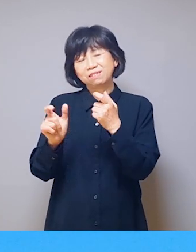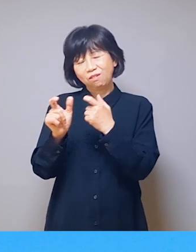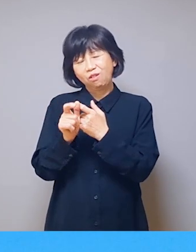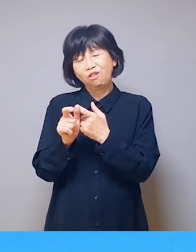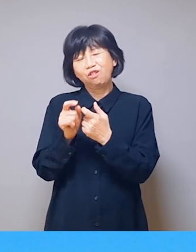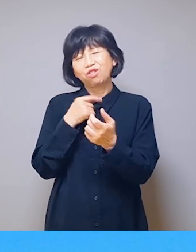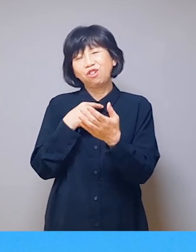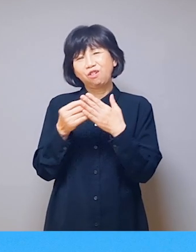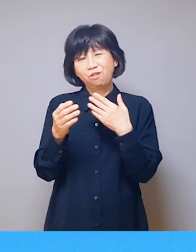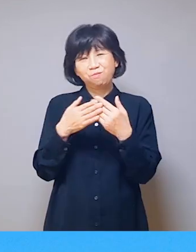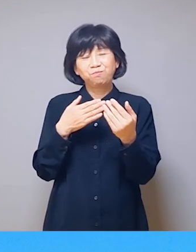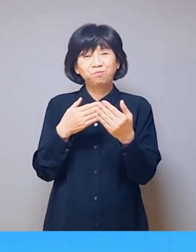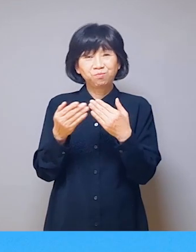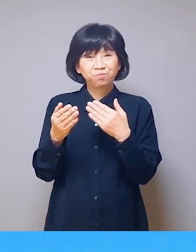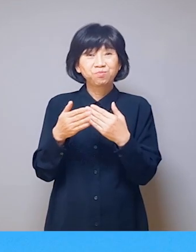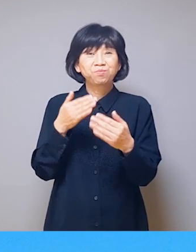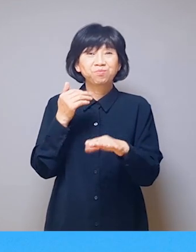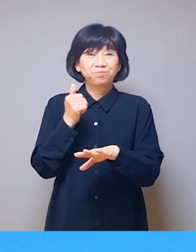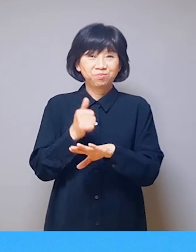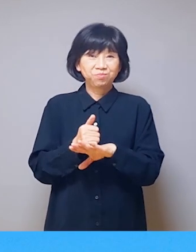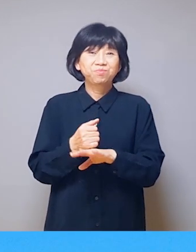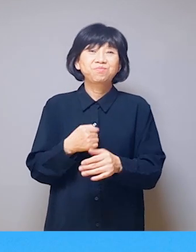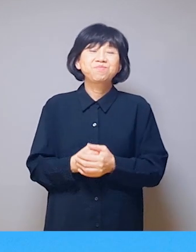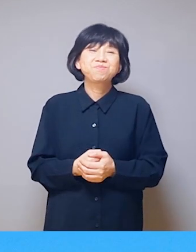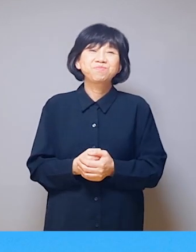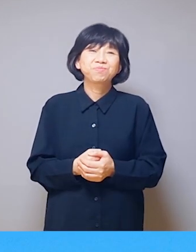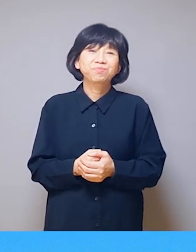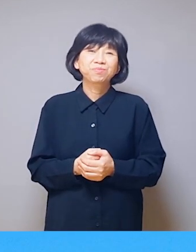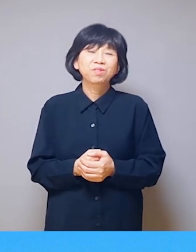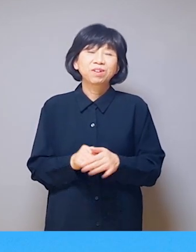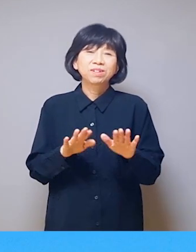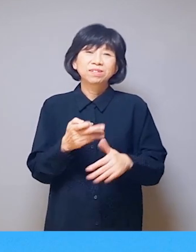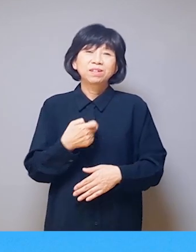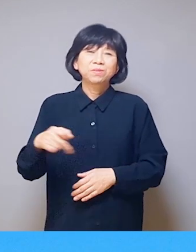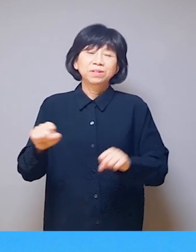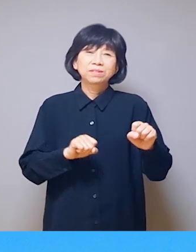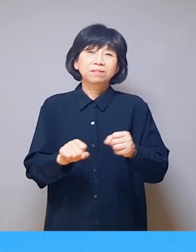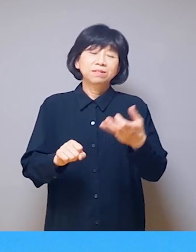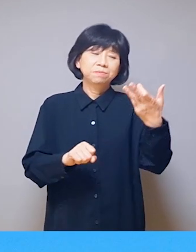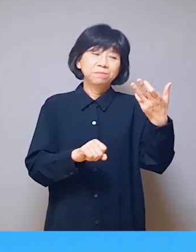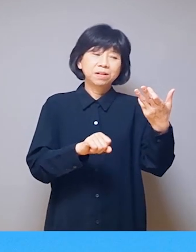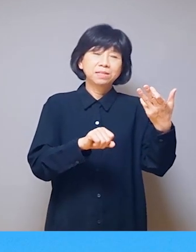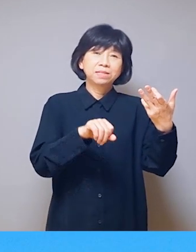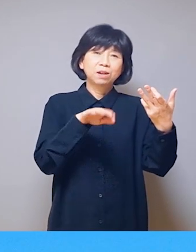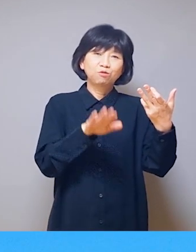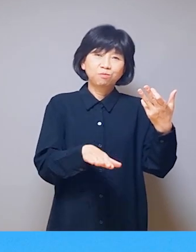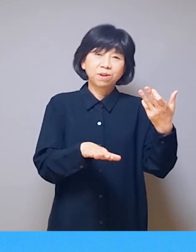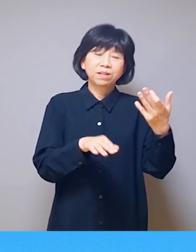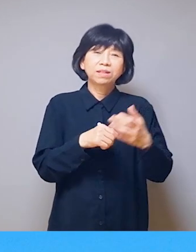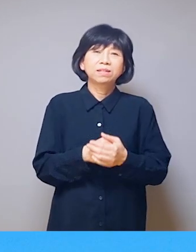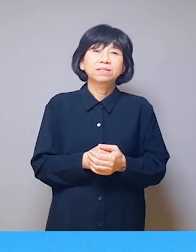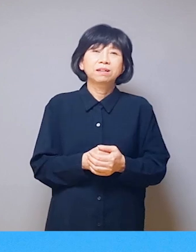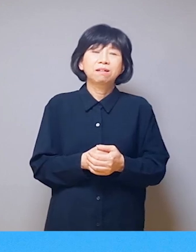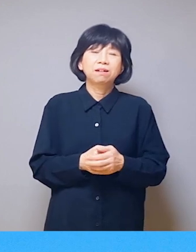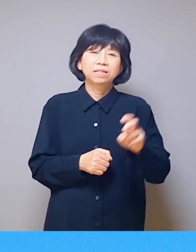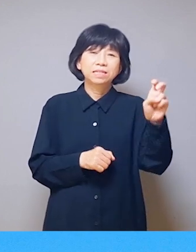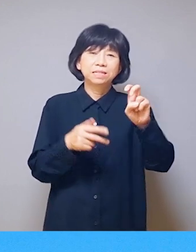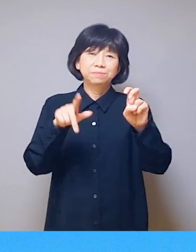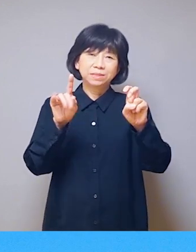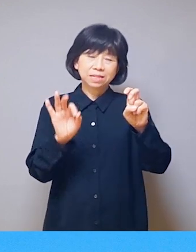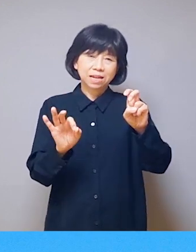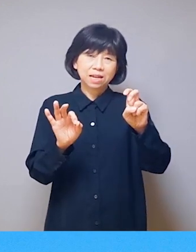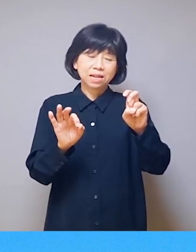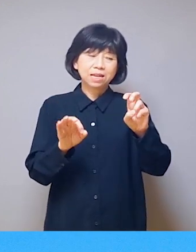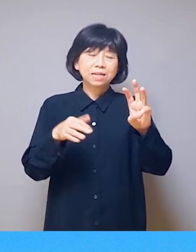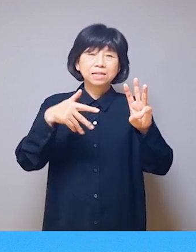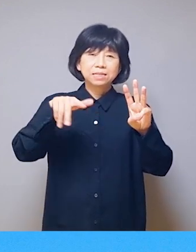믿습니다. 마무리를 짓지요. 오늘은 사도행전 18장 후반에서 20장까지의 내용으로 바울의 3차